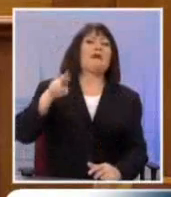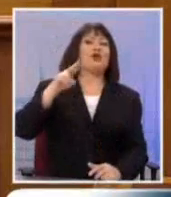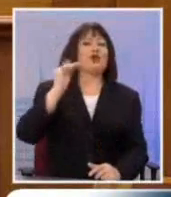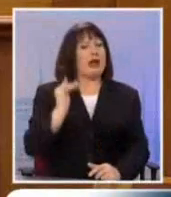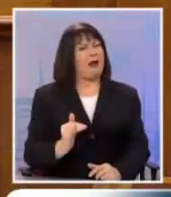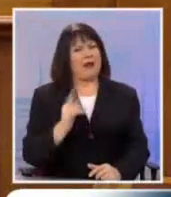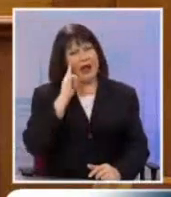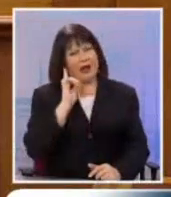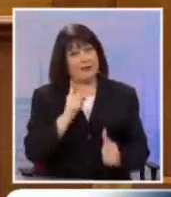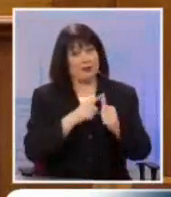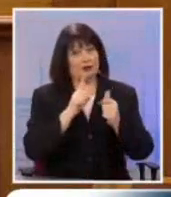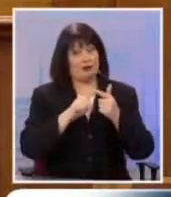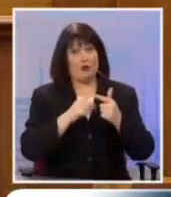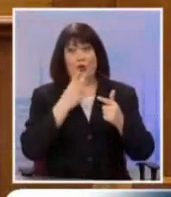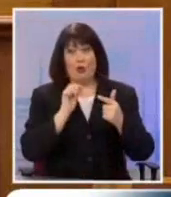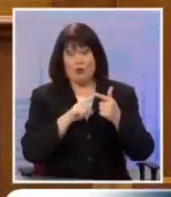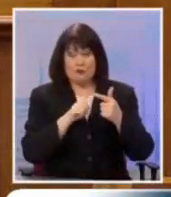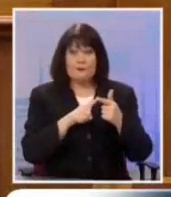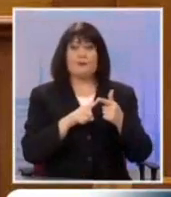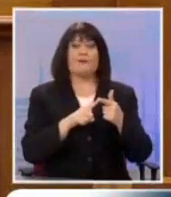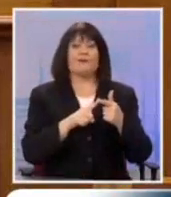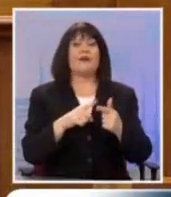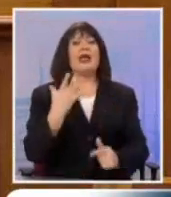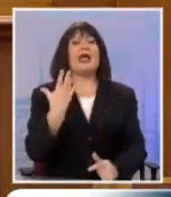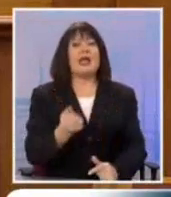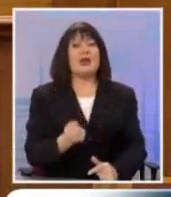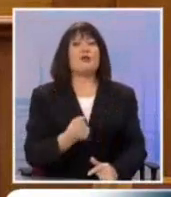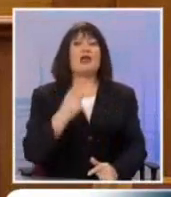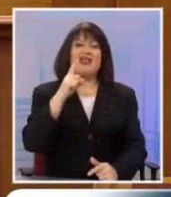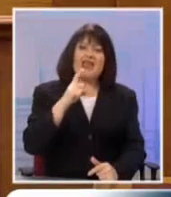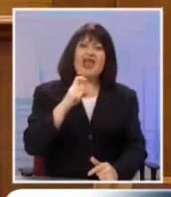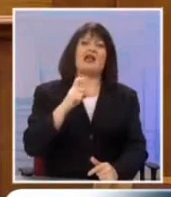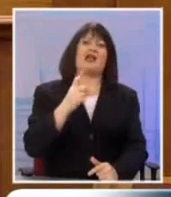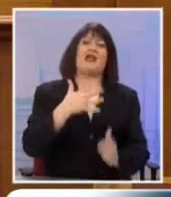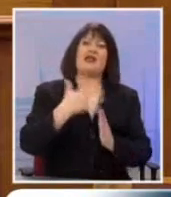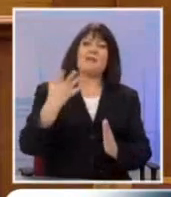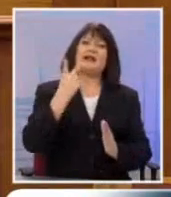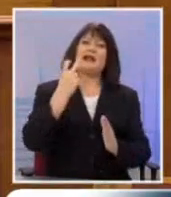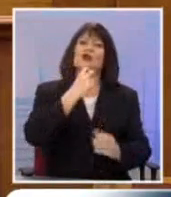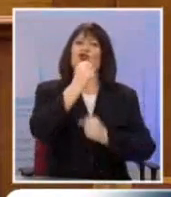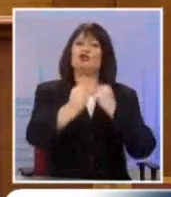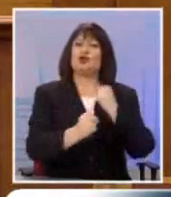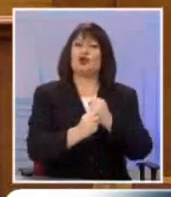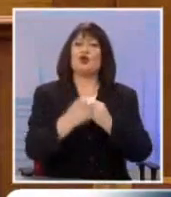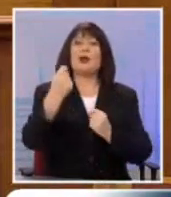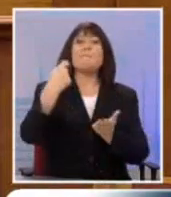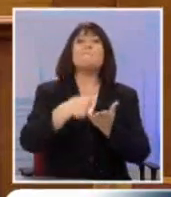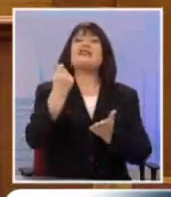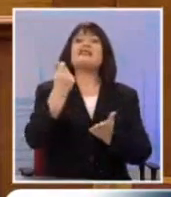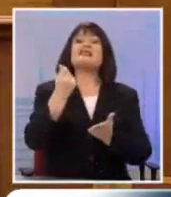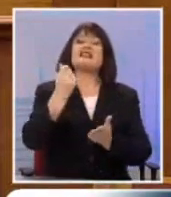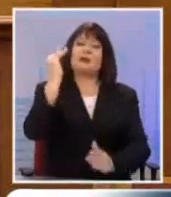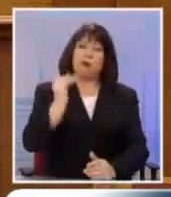χαμηλά. Ο δεύτερος λόγος είναι ότι έχουμε 10, 15, 20 χρόνια που πέφτουν οι μισθοί,